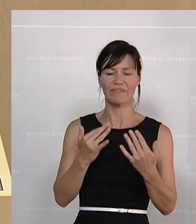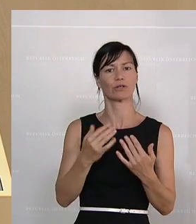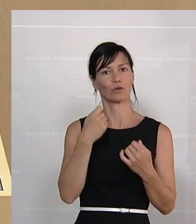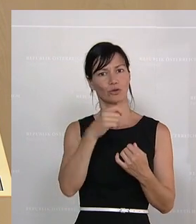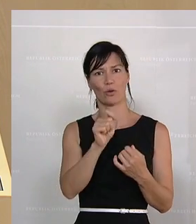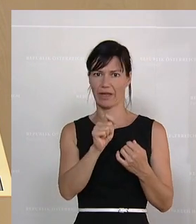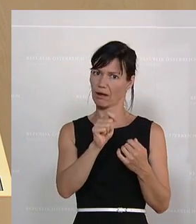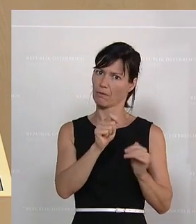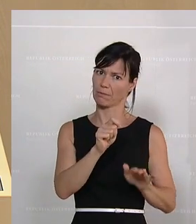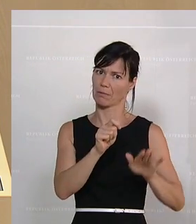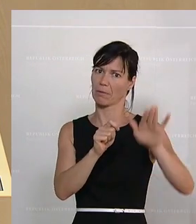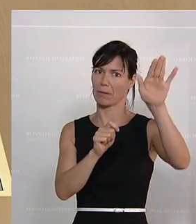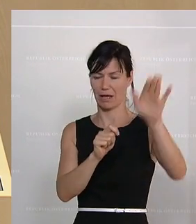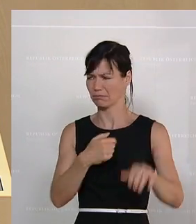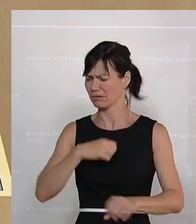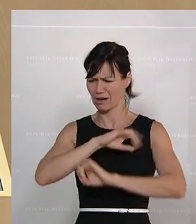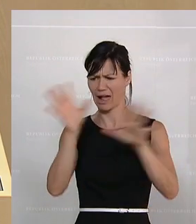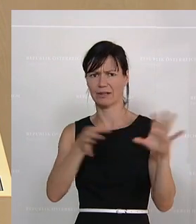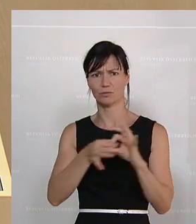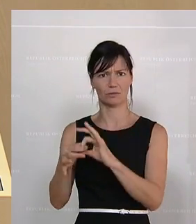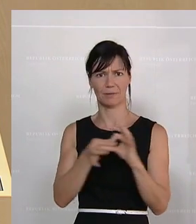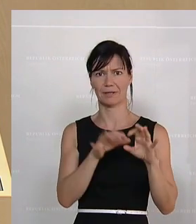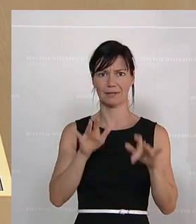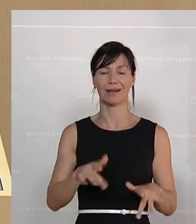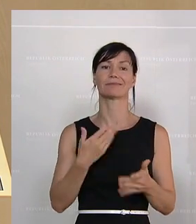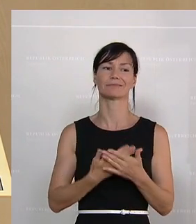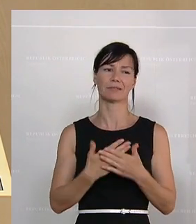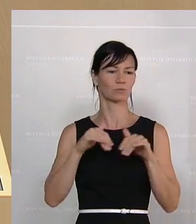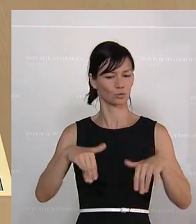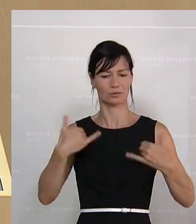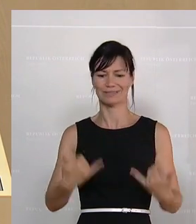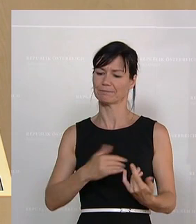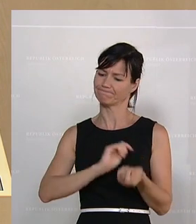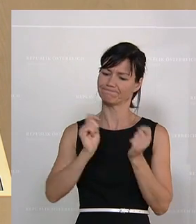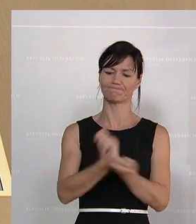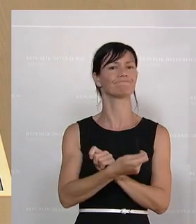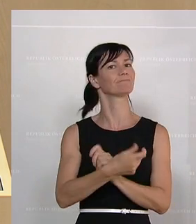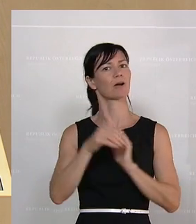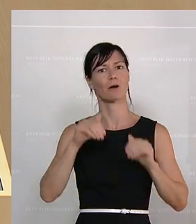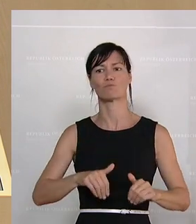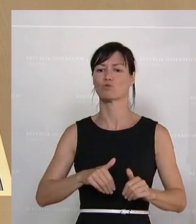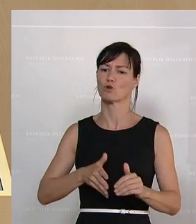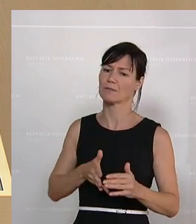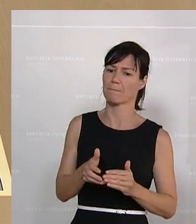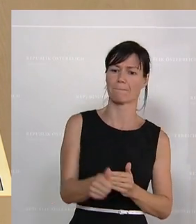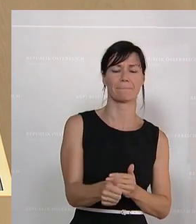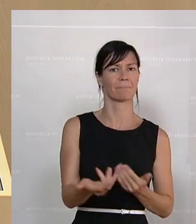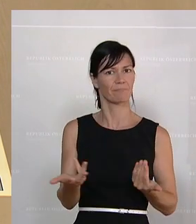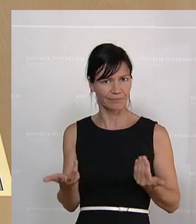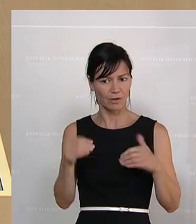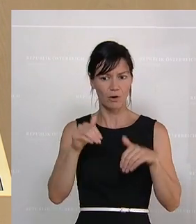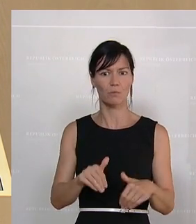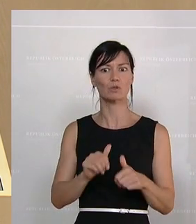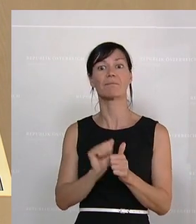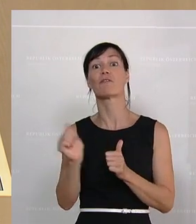nicht zu leugnen und diese situation erfordert entschiedenes handeln sie erfordert rasches handeln und sie erfordert weit blicken des